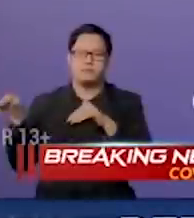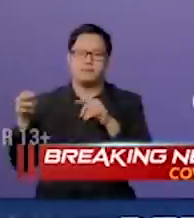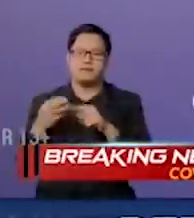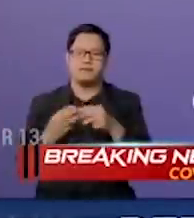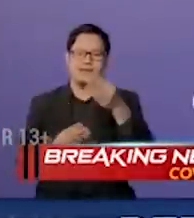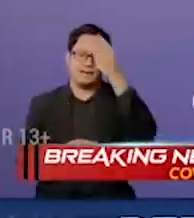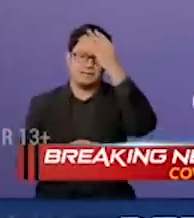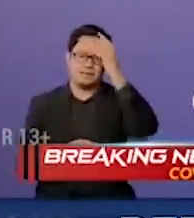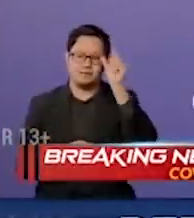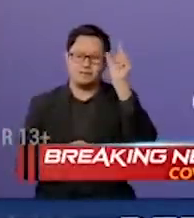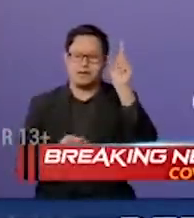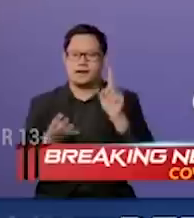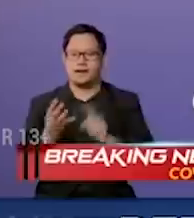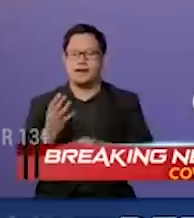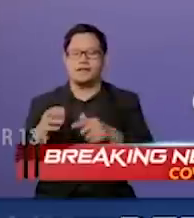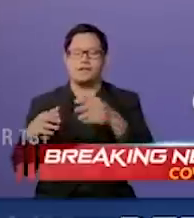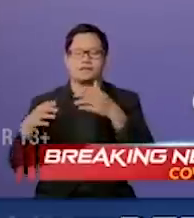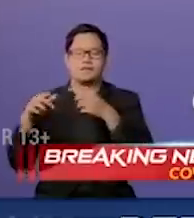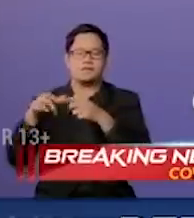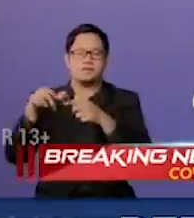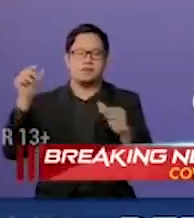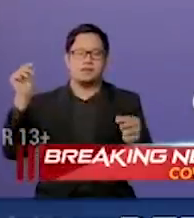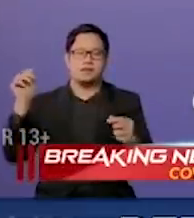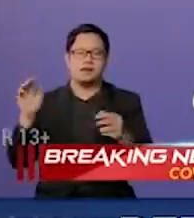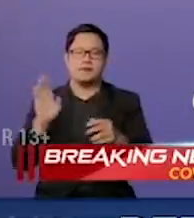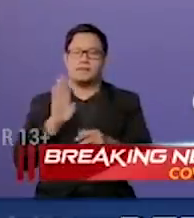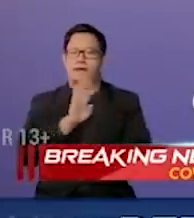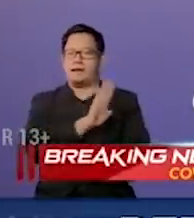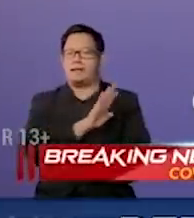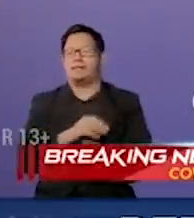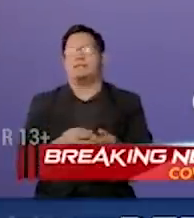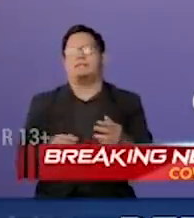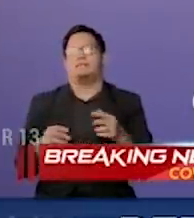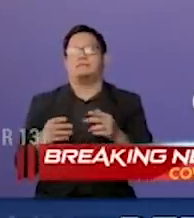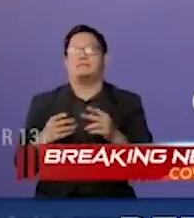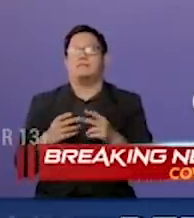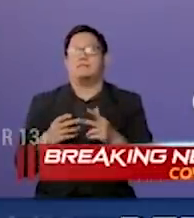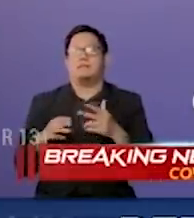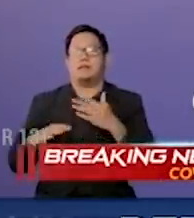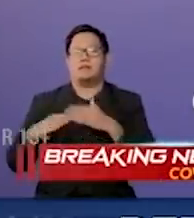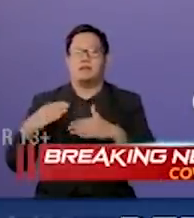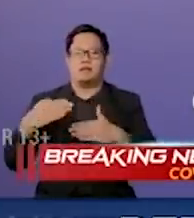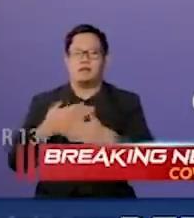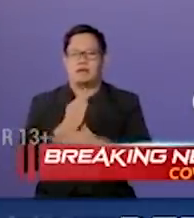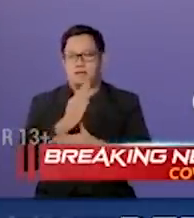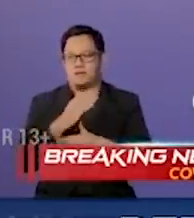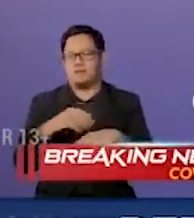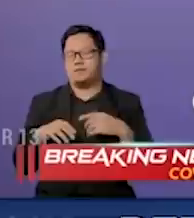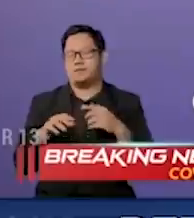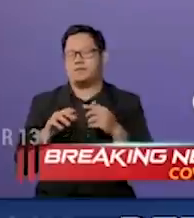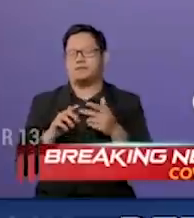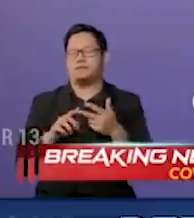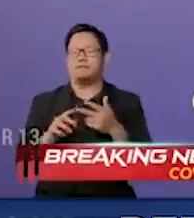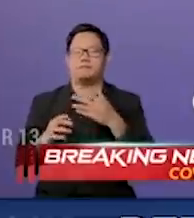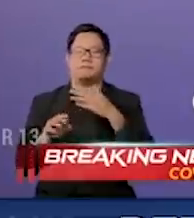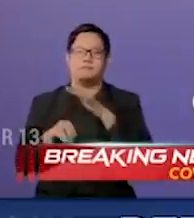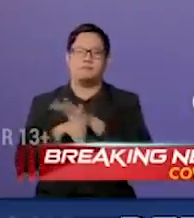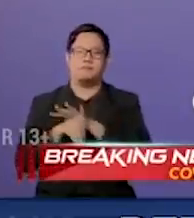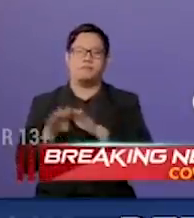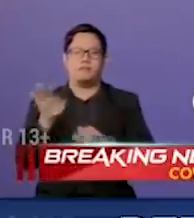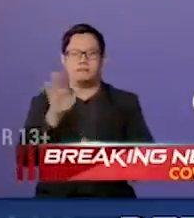Sumatera Barat Riau dan Papua Barat di beberapa provinsi